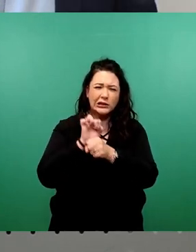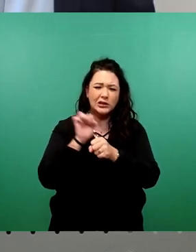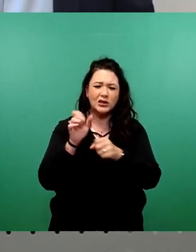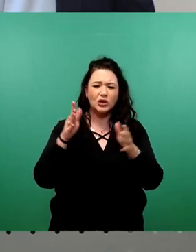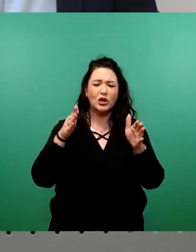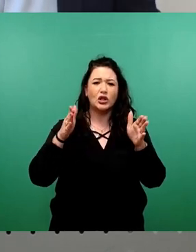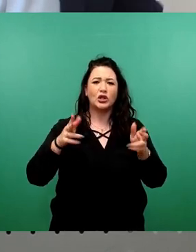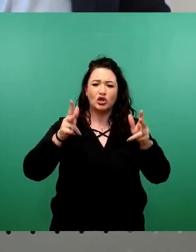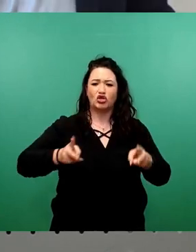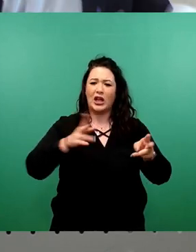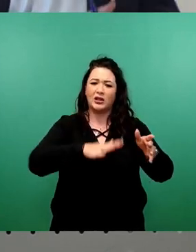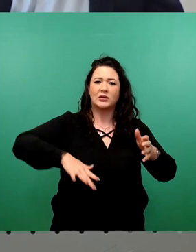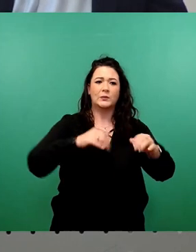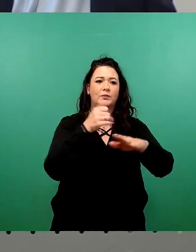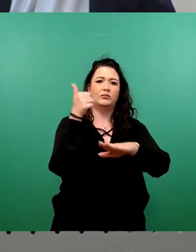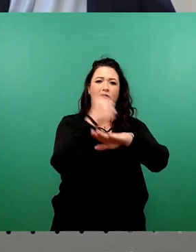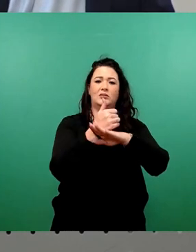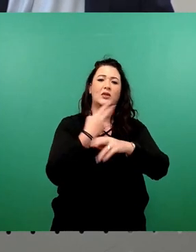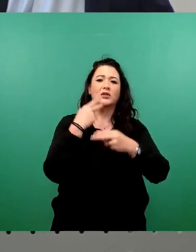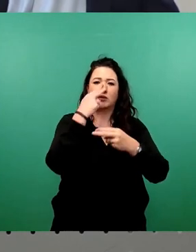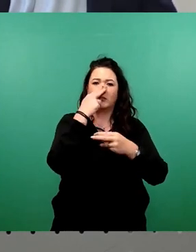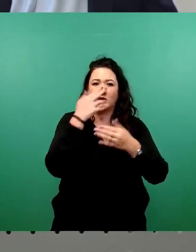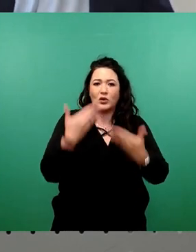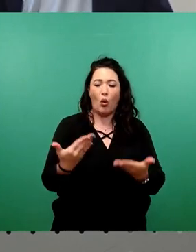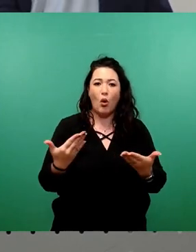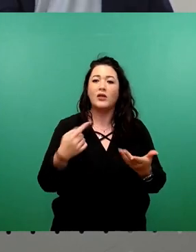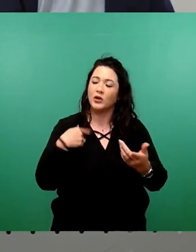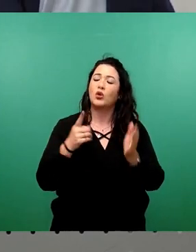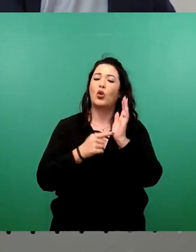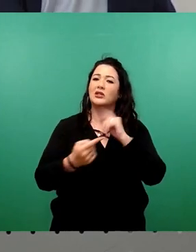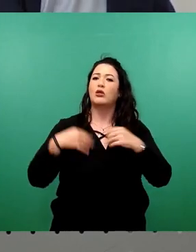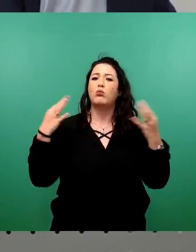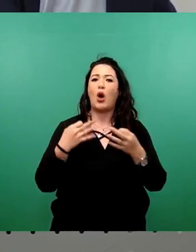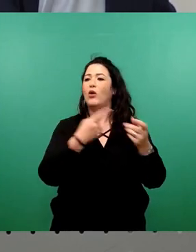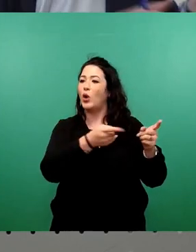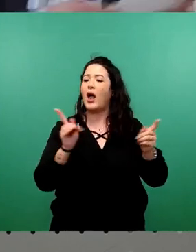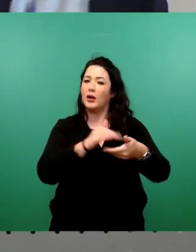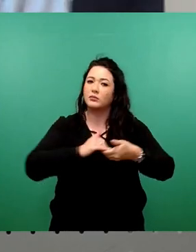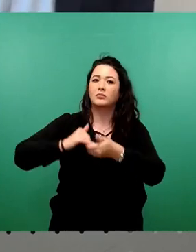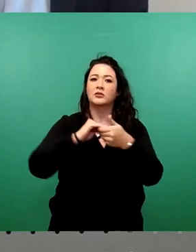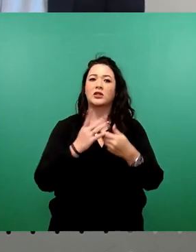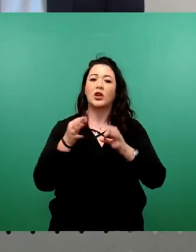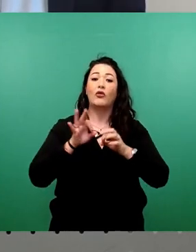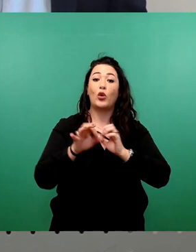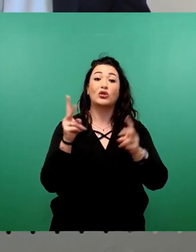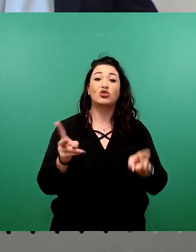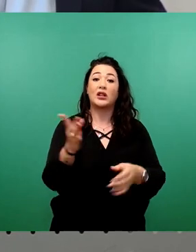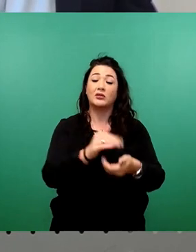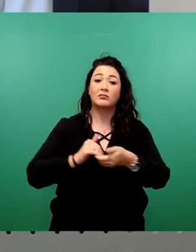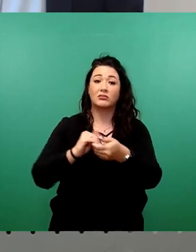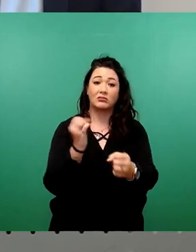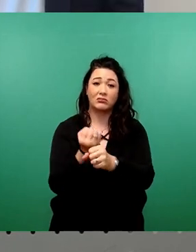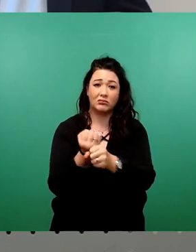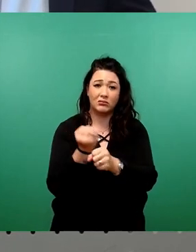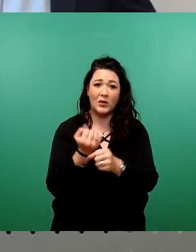Vertrauen, wir brauchen eine Führungsstärke in der Stadt, die gemeinschaftlich für diese Stadt agiert. Und ich wollte es auch gerne über eine Vereinfachung machen.